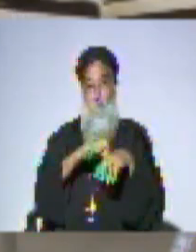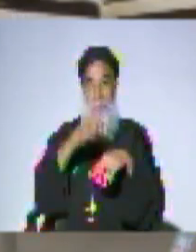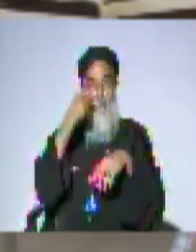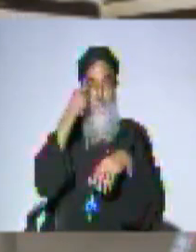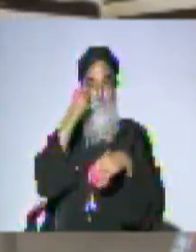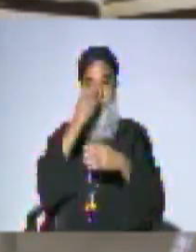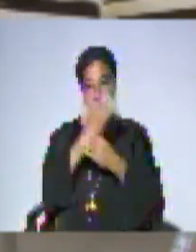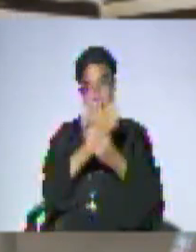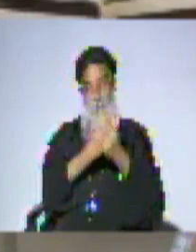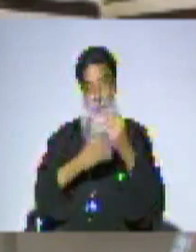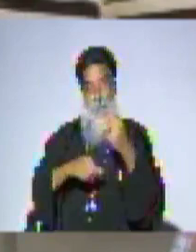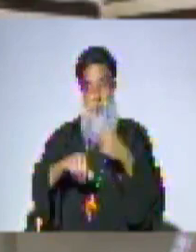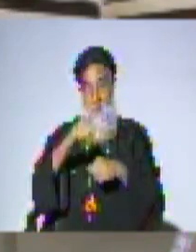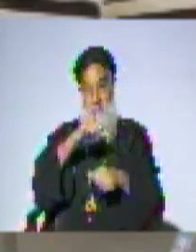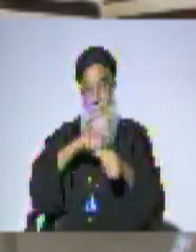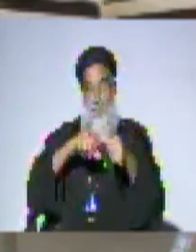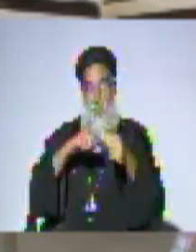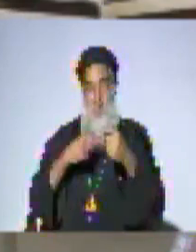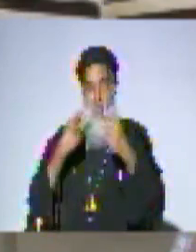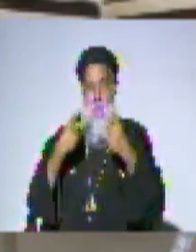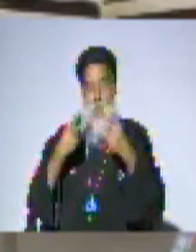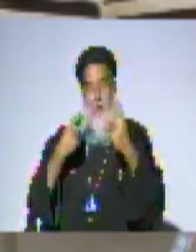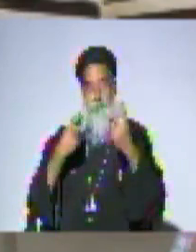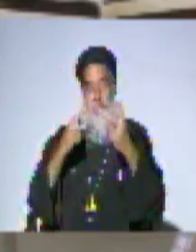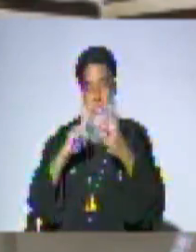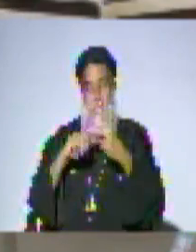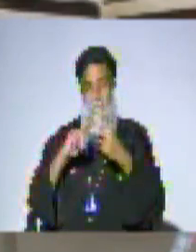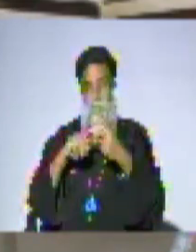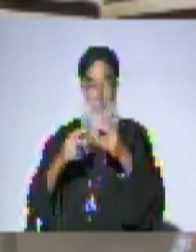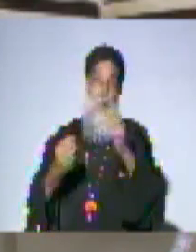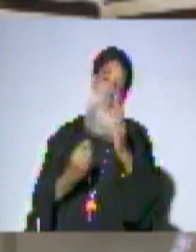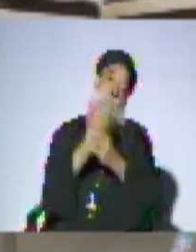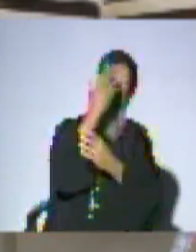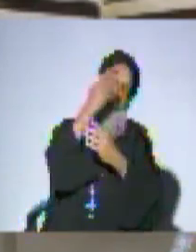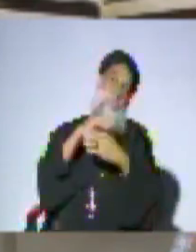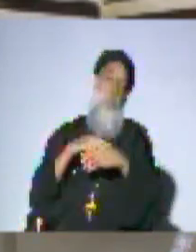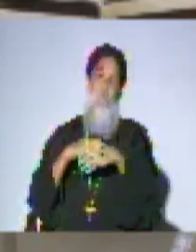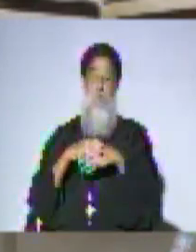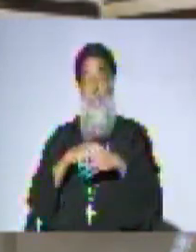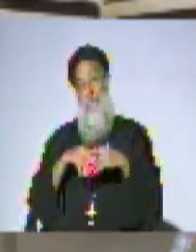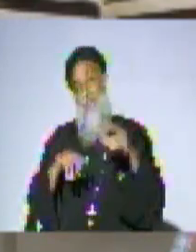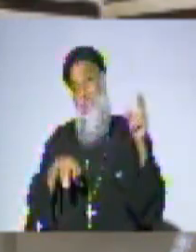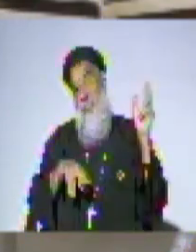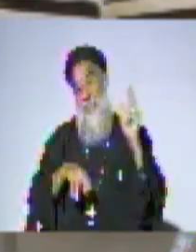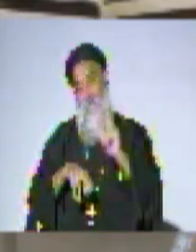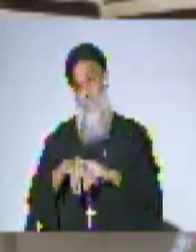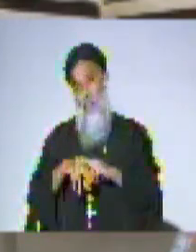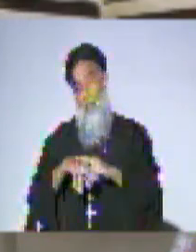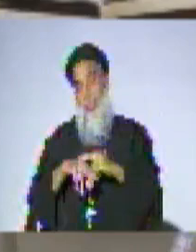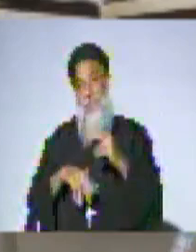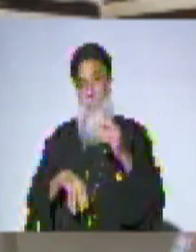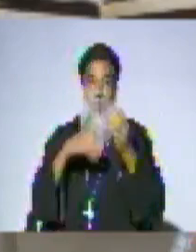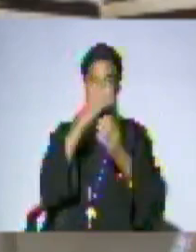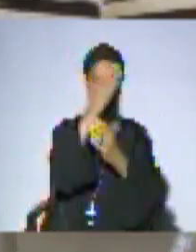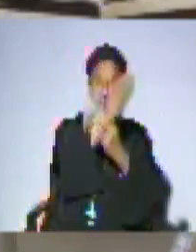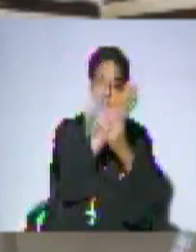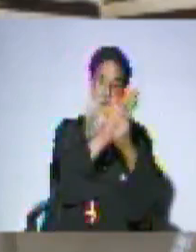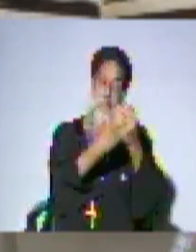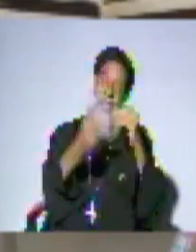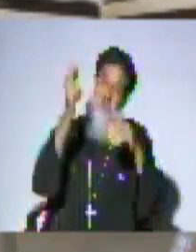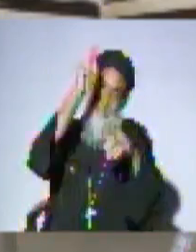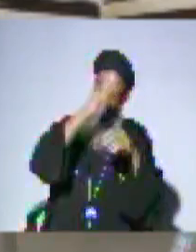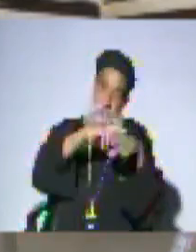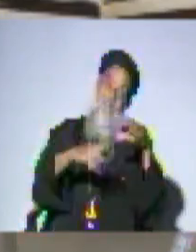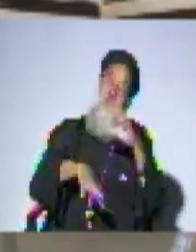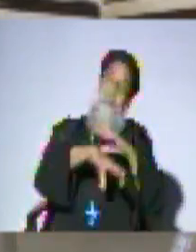بيتوالدوا، لكن آدم وحواء البداية في الخلقة، وكمان الولادة دي خلقة برضو